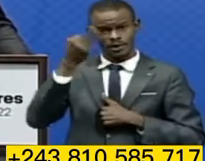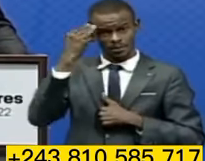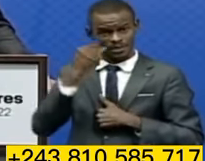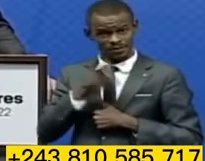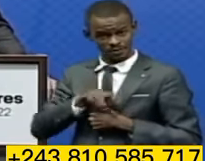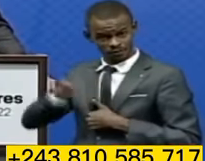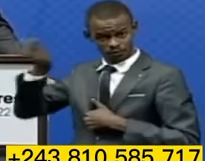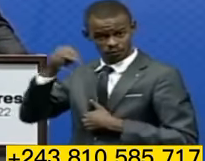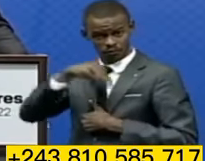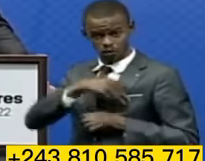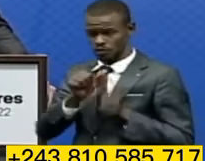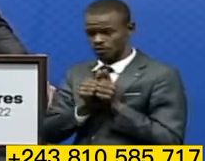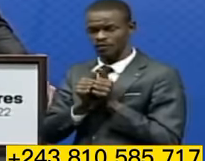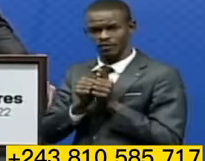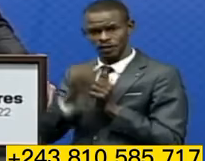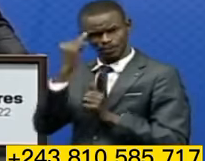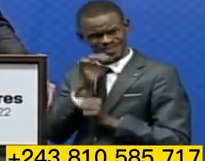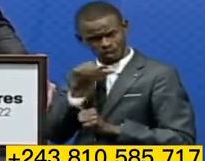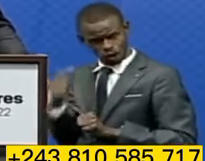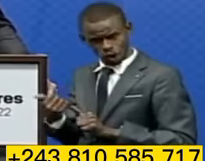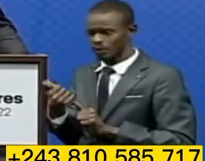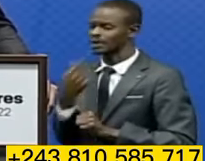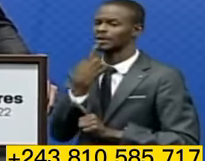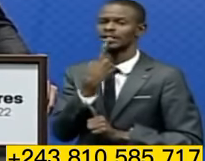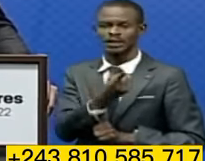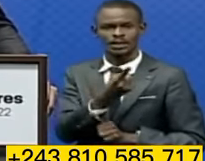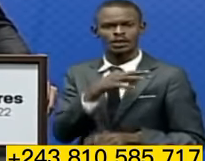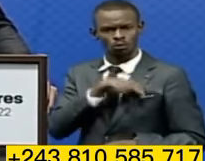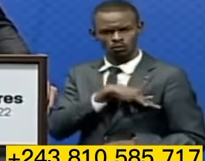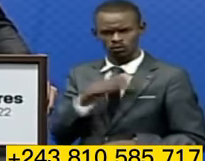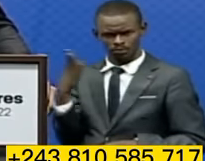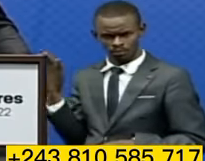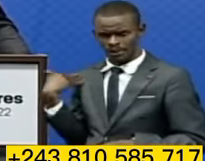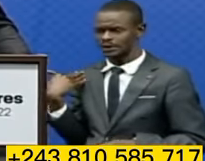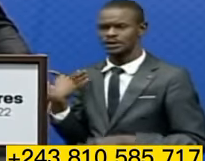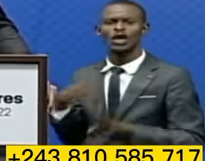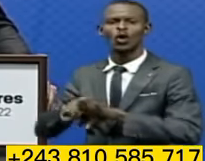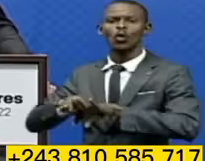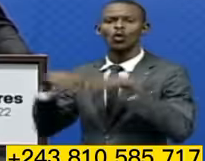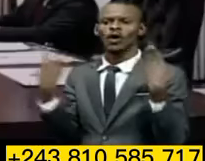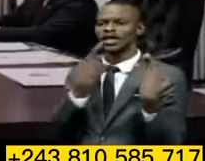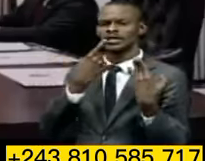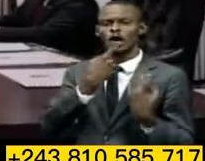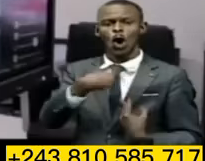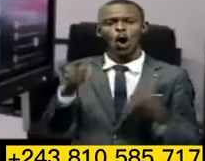Premier ministre chef du gouvernement en a profité pour lancer le 5 septembre 2022, la rentrée